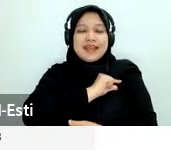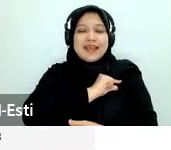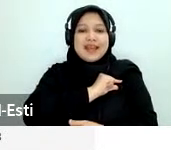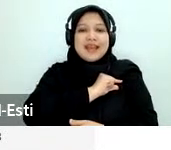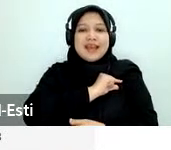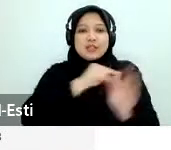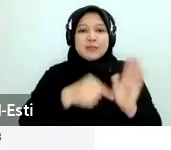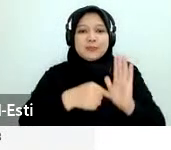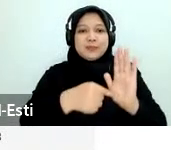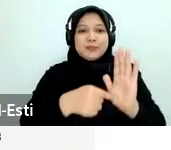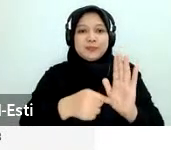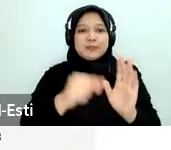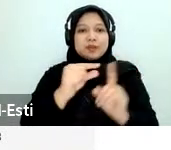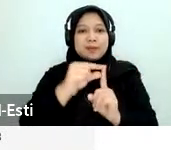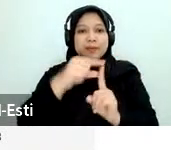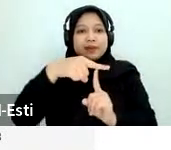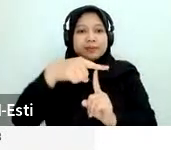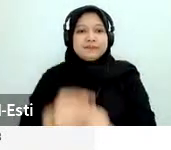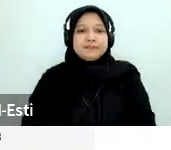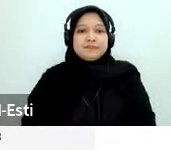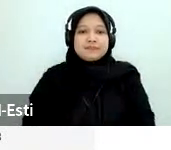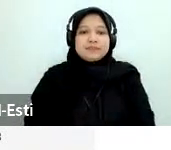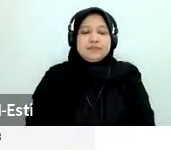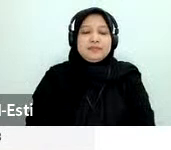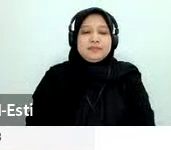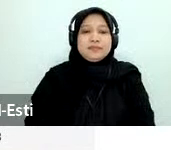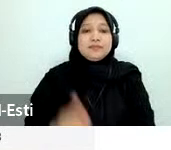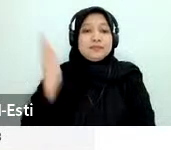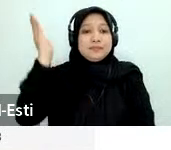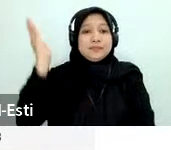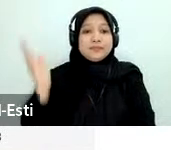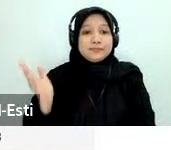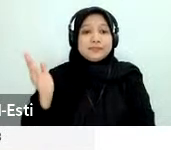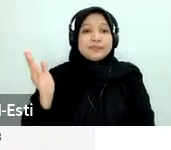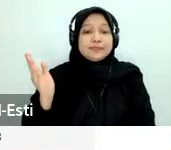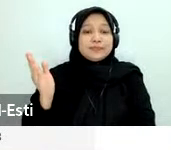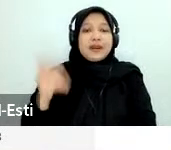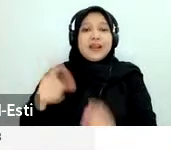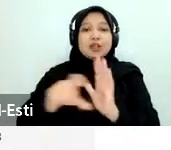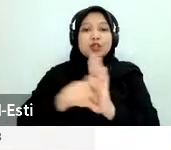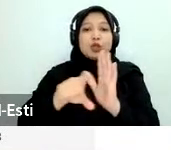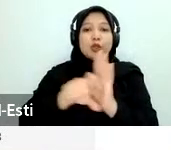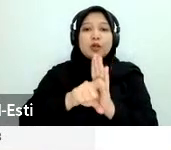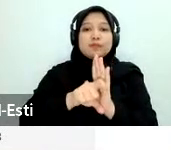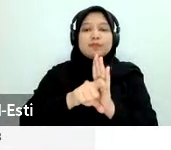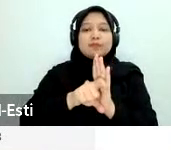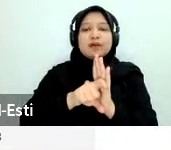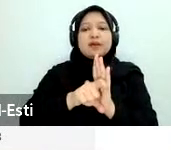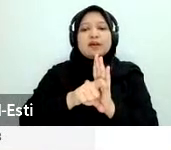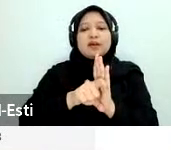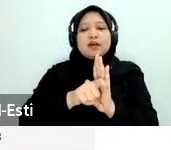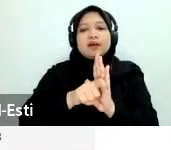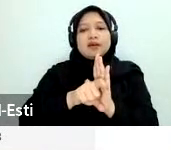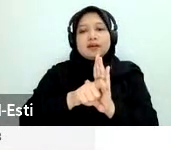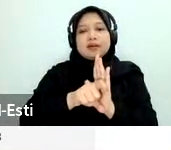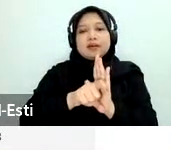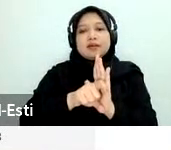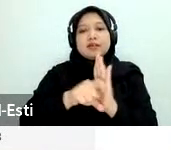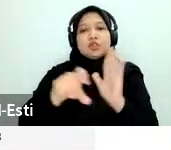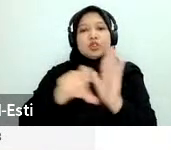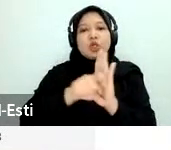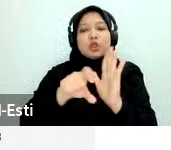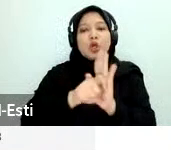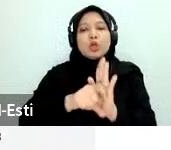Hai Santi Aceh ini adalah satu contoh Bagaimana bahasa digunakan